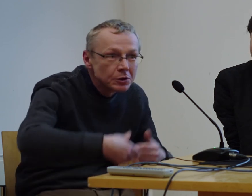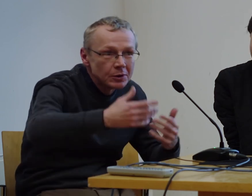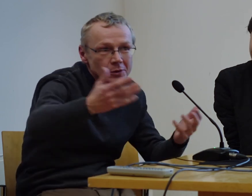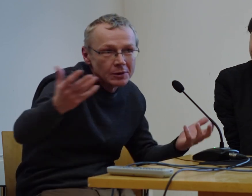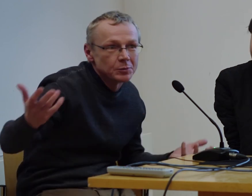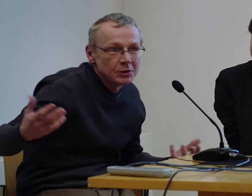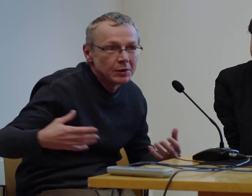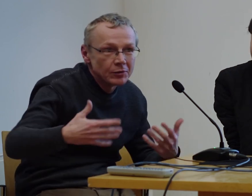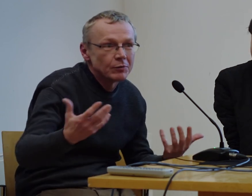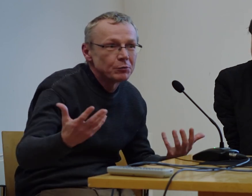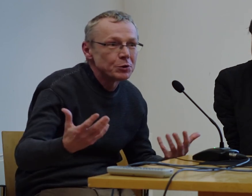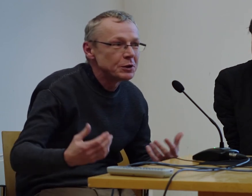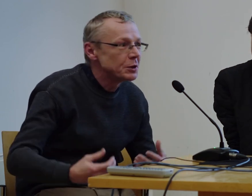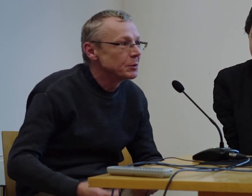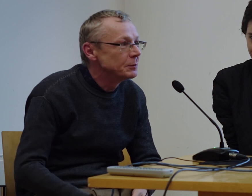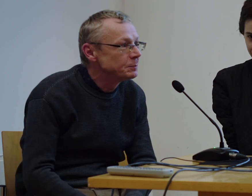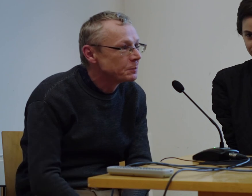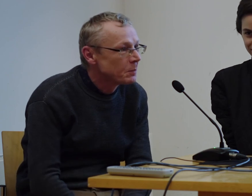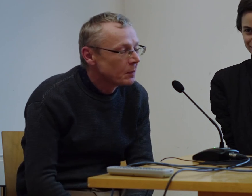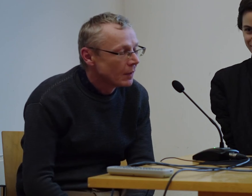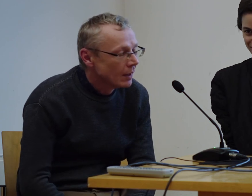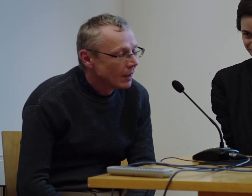jiného, než jako který jsme si tady hezky vytvořili sami,